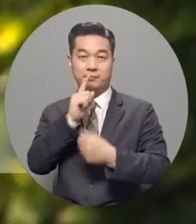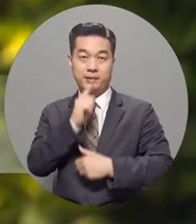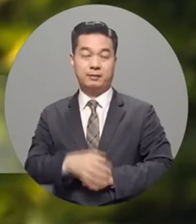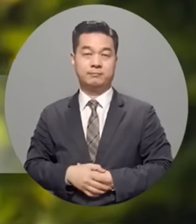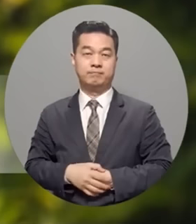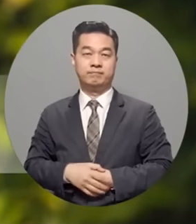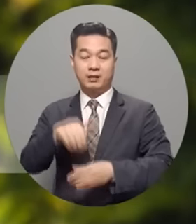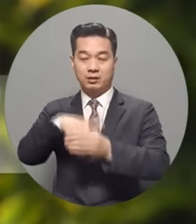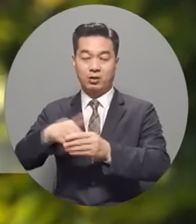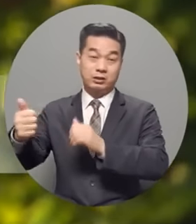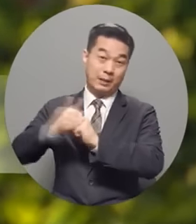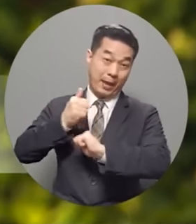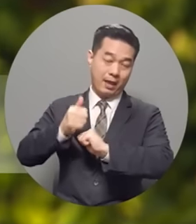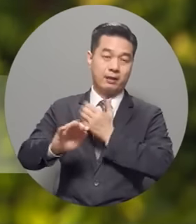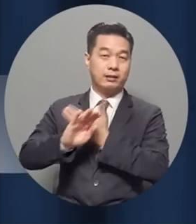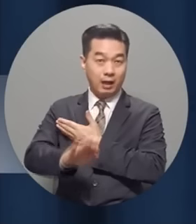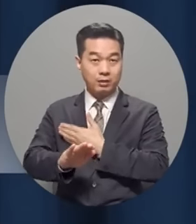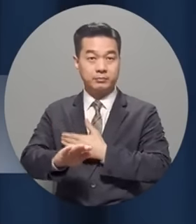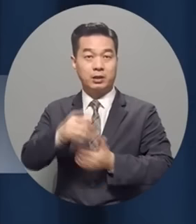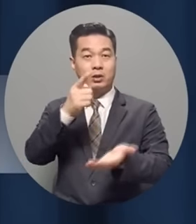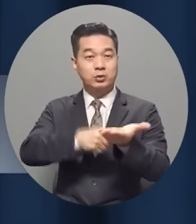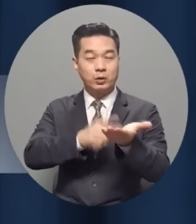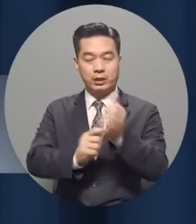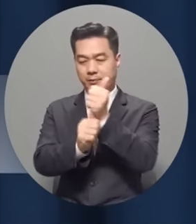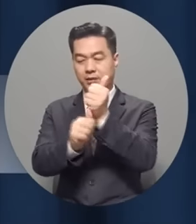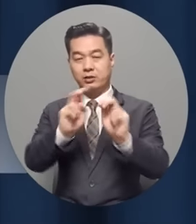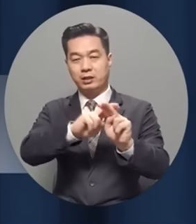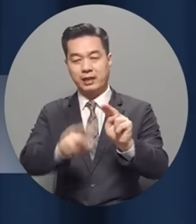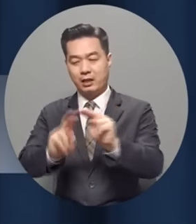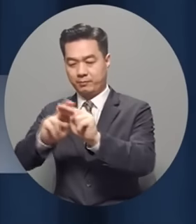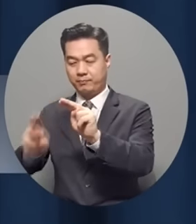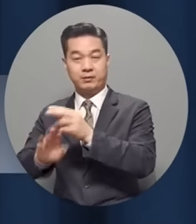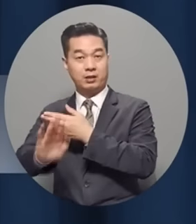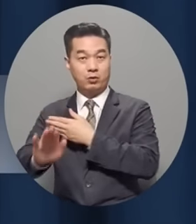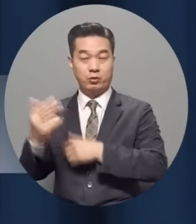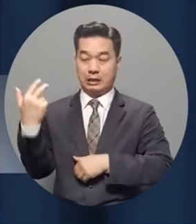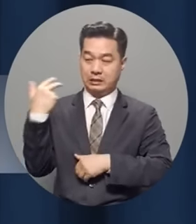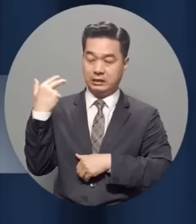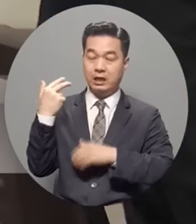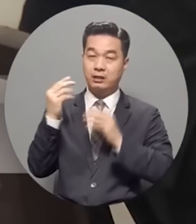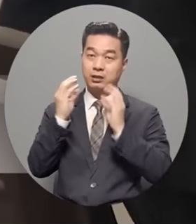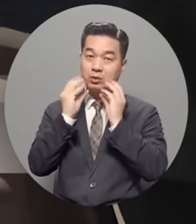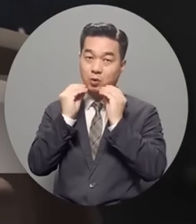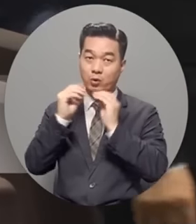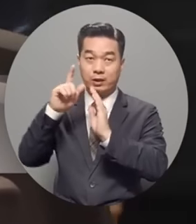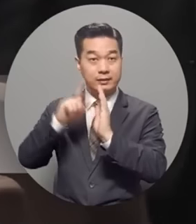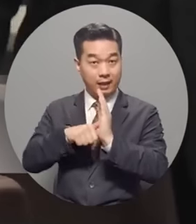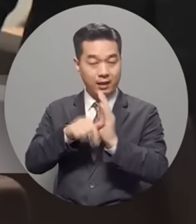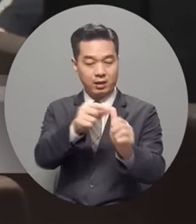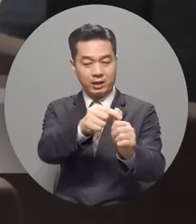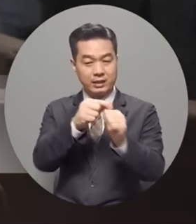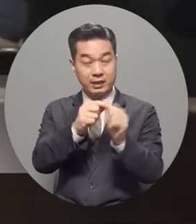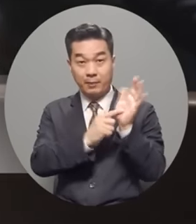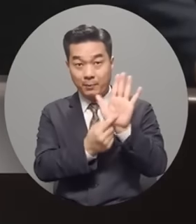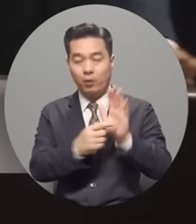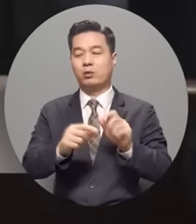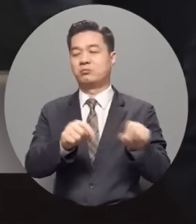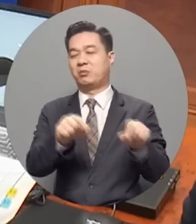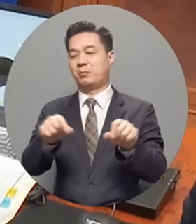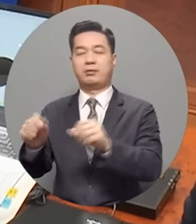날 국무총리와 비서실장의 사의 표명 이후 당초 지난 주말로 전망됐었던 후임 인사 발표가 늦어지고